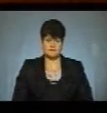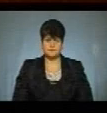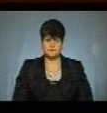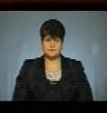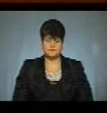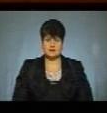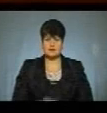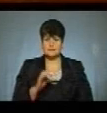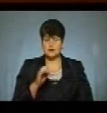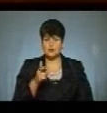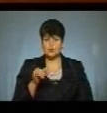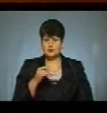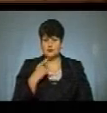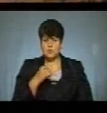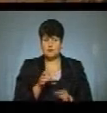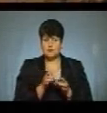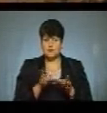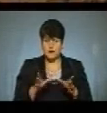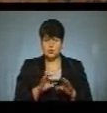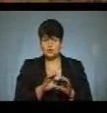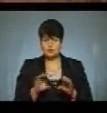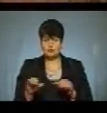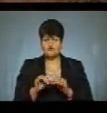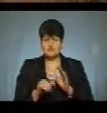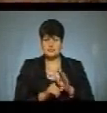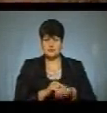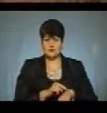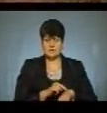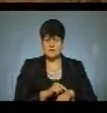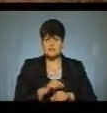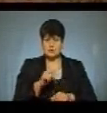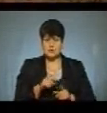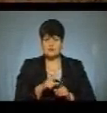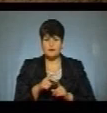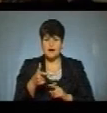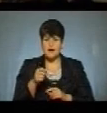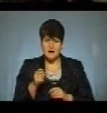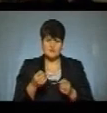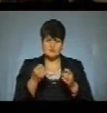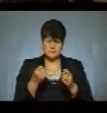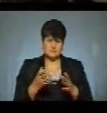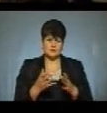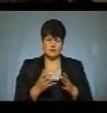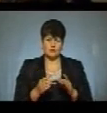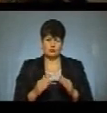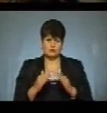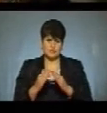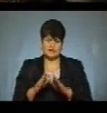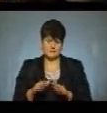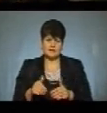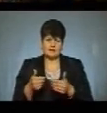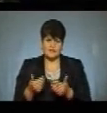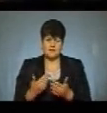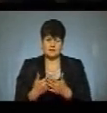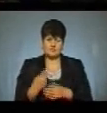Сергій Губиш каже, прорвало газову трубу вчора о 16-й годині. За його словами, газ у звичному режимі до будинків почали подавати